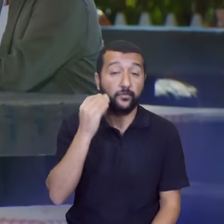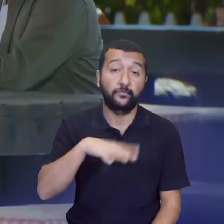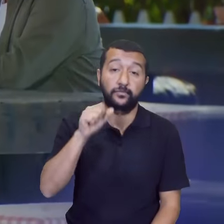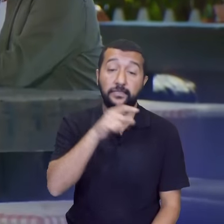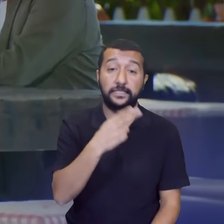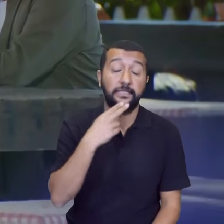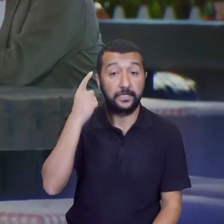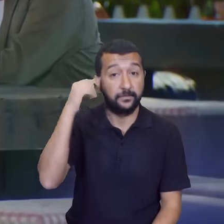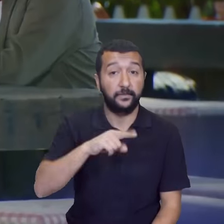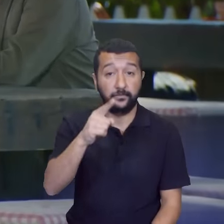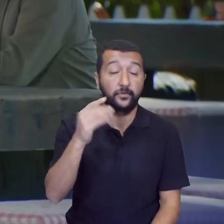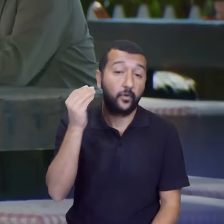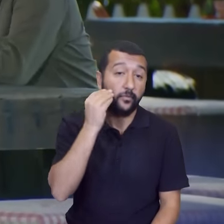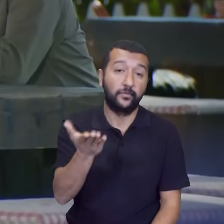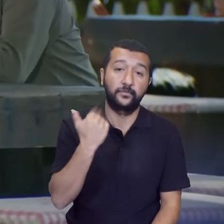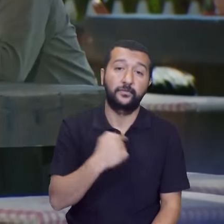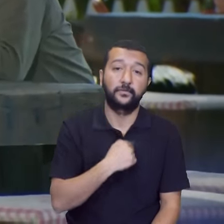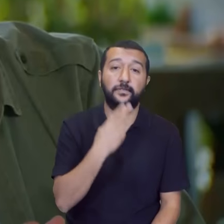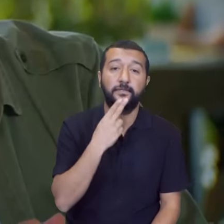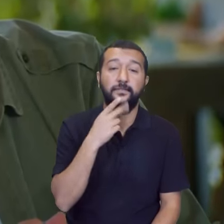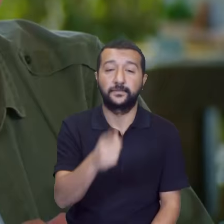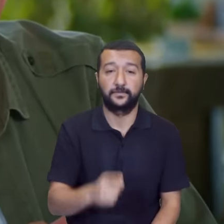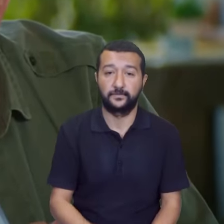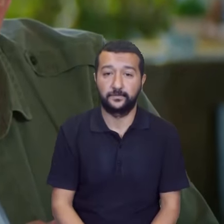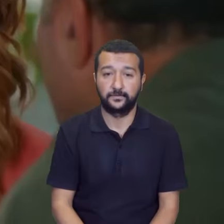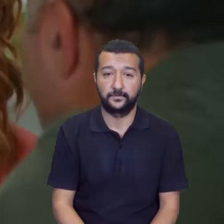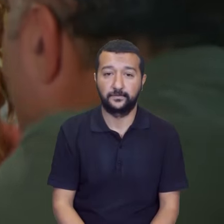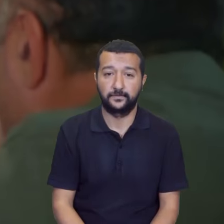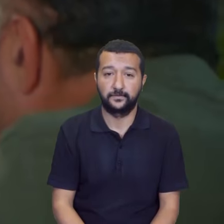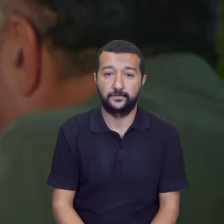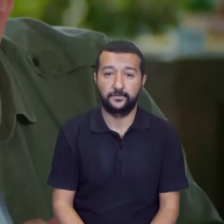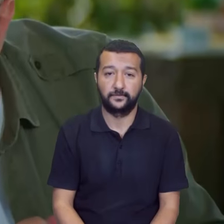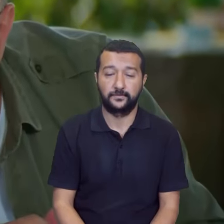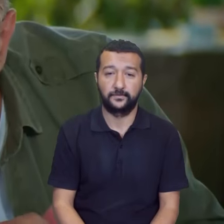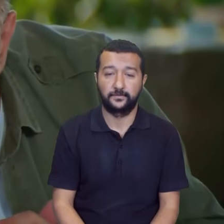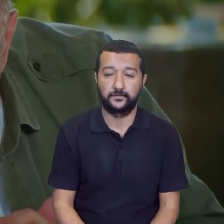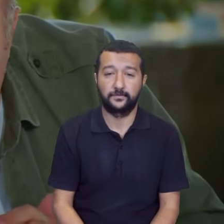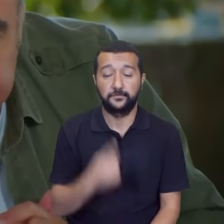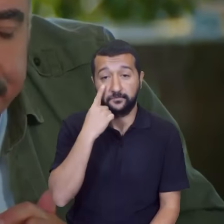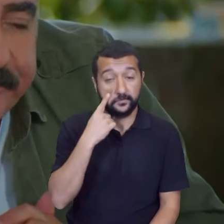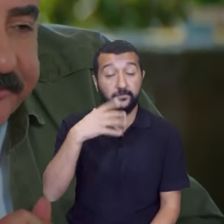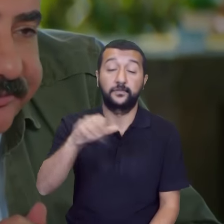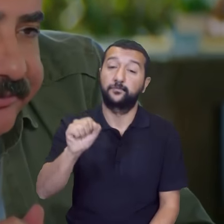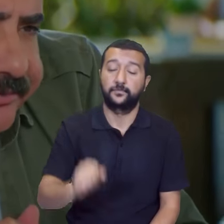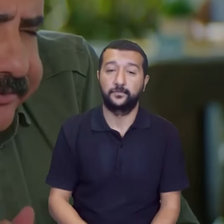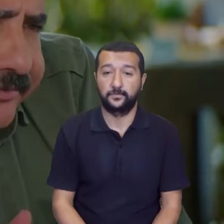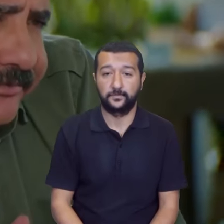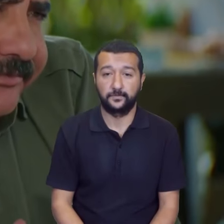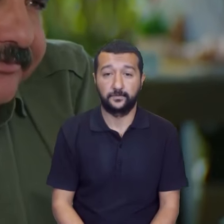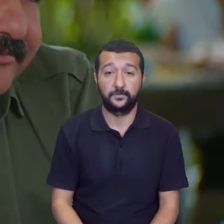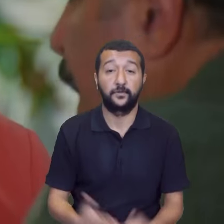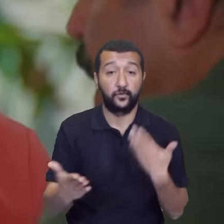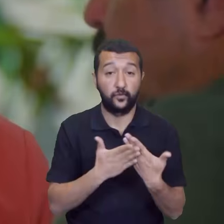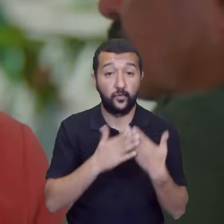temsilen. Kız aklıma geldi, bir tane öpücük versene kız. Dudaklarını çıkarıp yakınlaştırdılar. Ayşen gözünün altını çekerek geriledi.